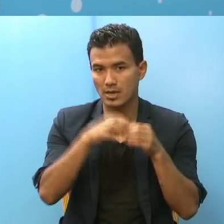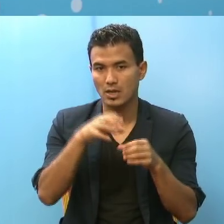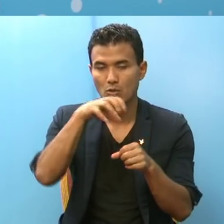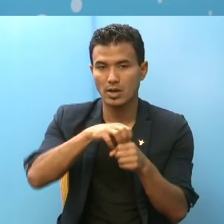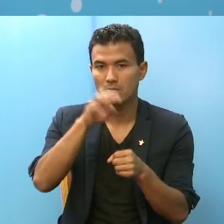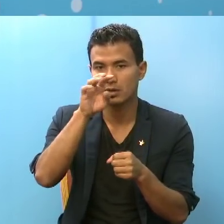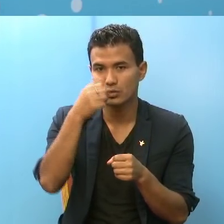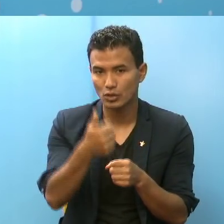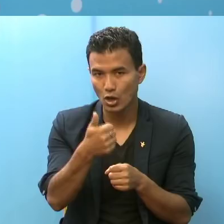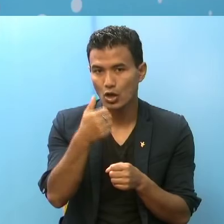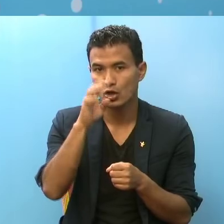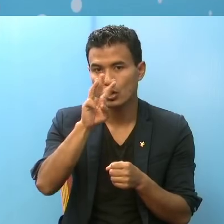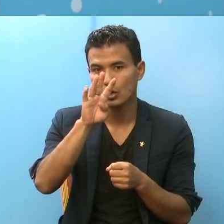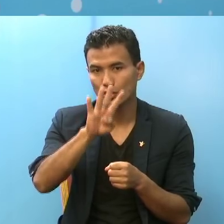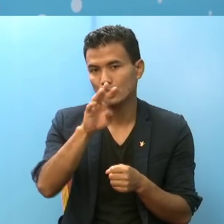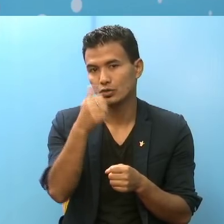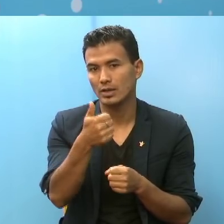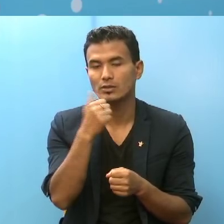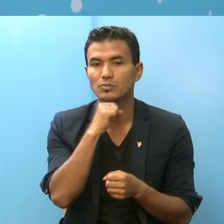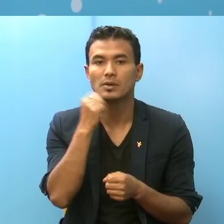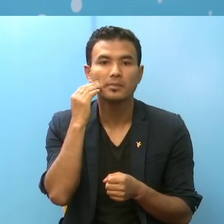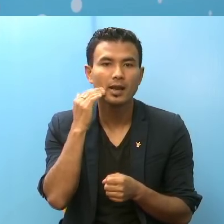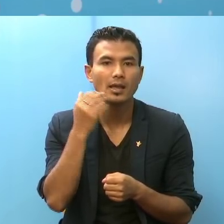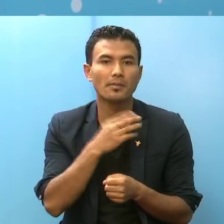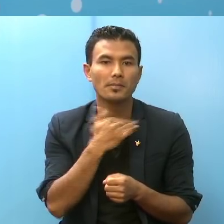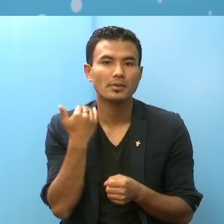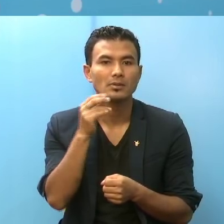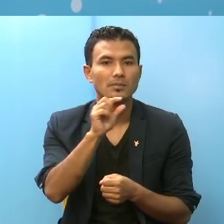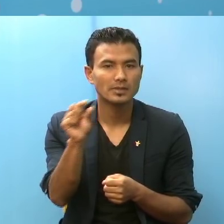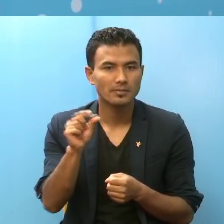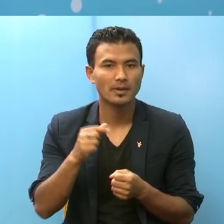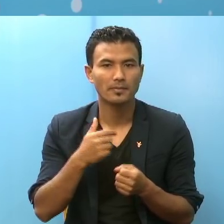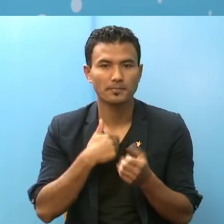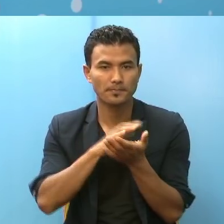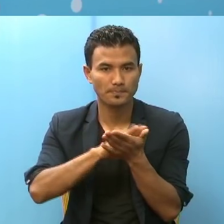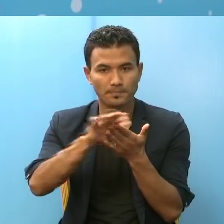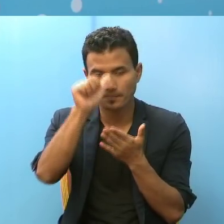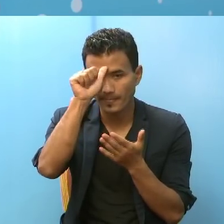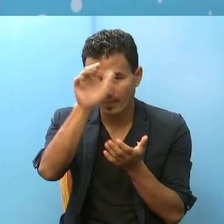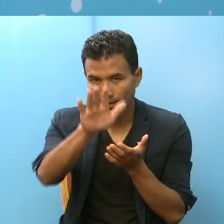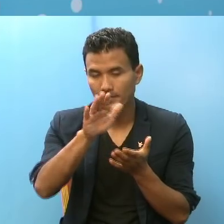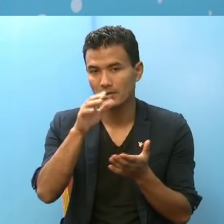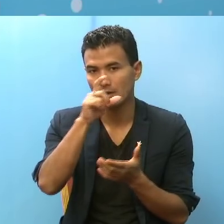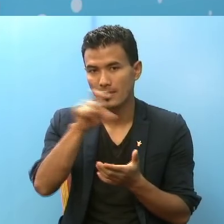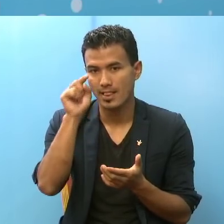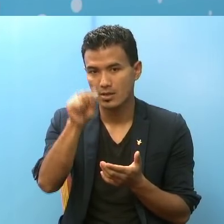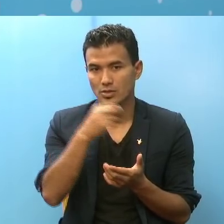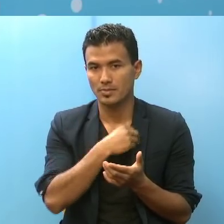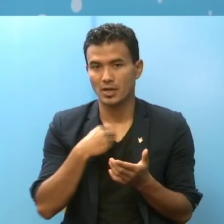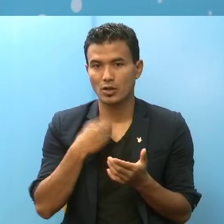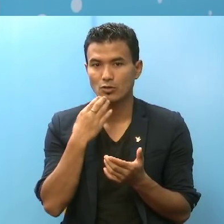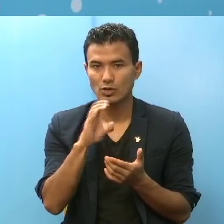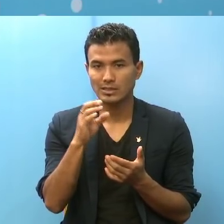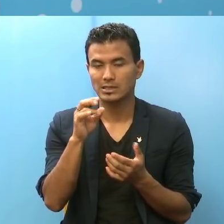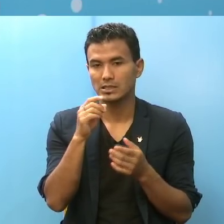46 बर्षिया महिला को मृत्यू संबंध मा प्रस्ट पार्ना चाहांचू नेपाल गंज मेडिकल कले